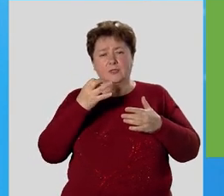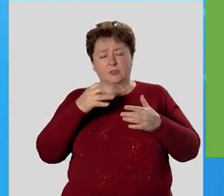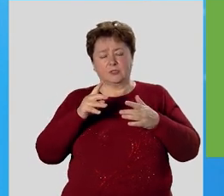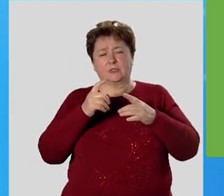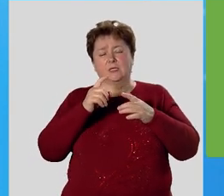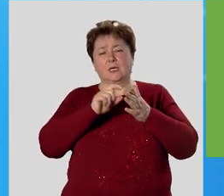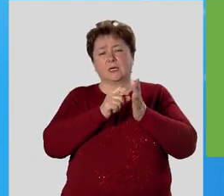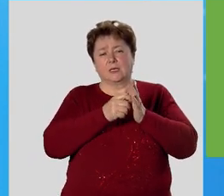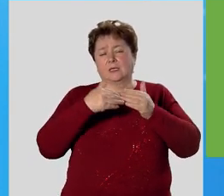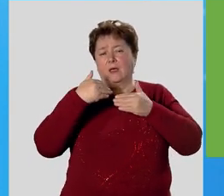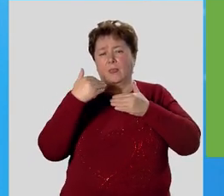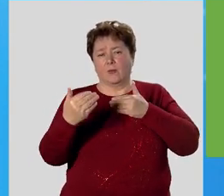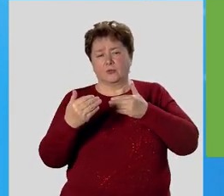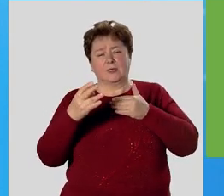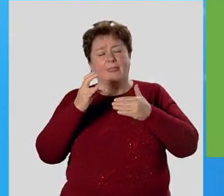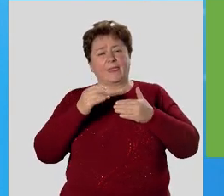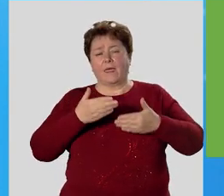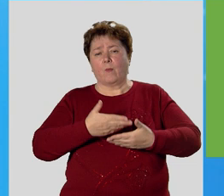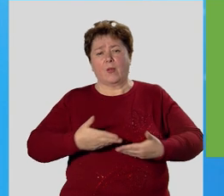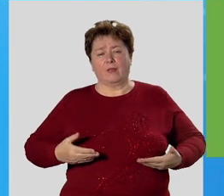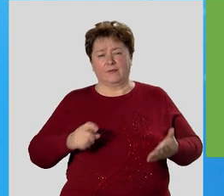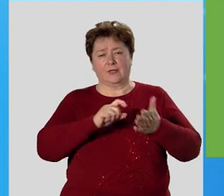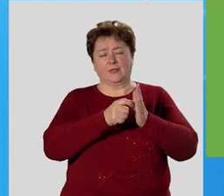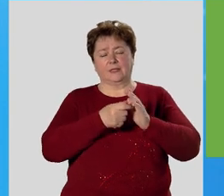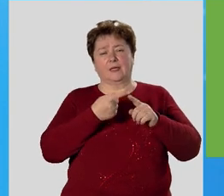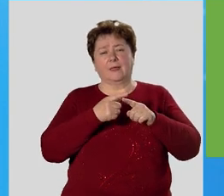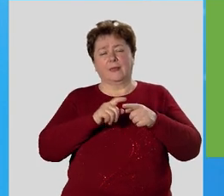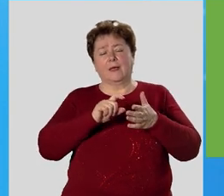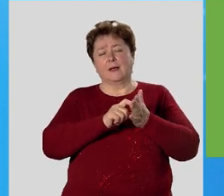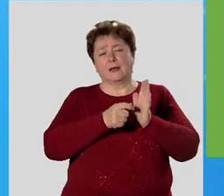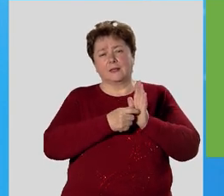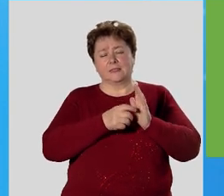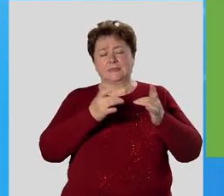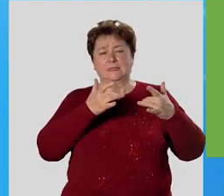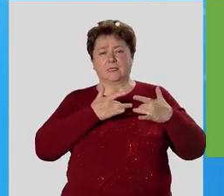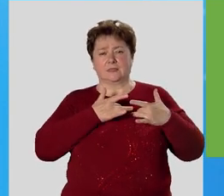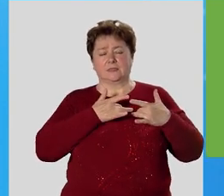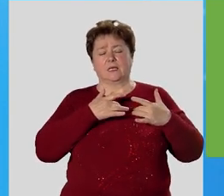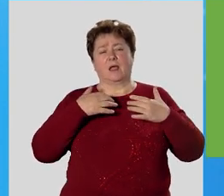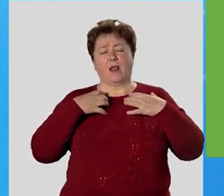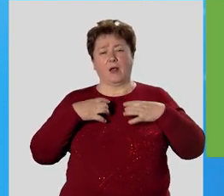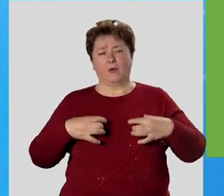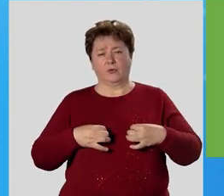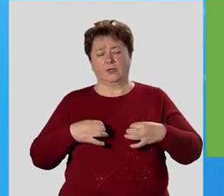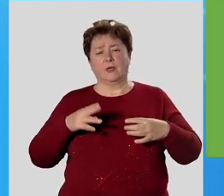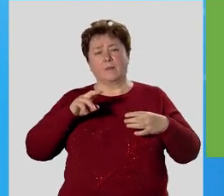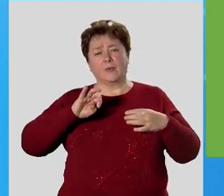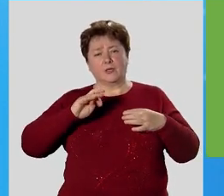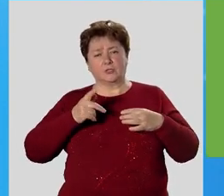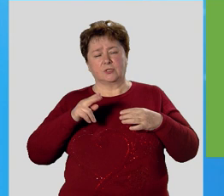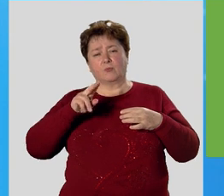клеткам относятся неполовые клетки. Это клетки сердца, легких,